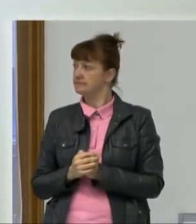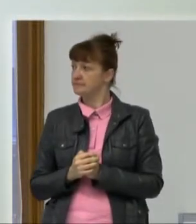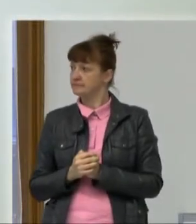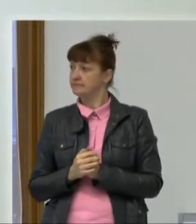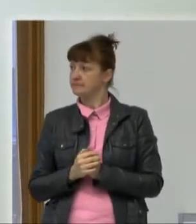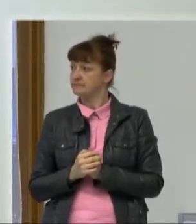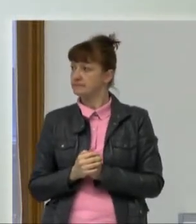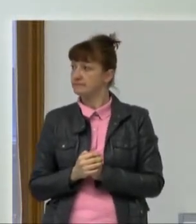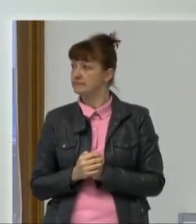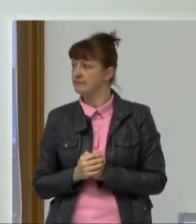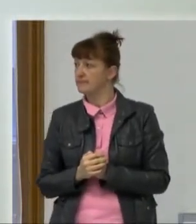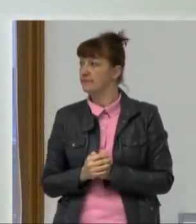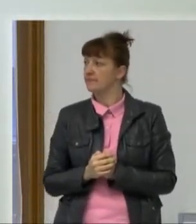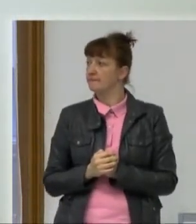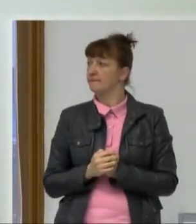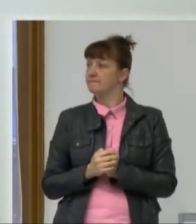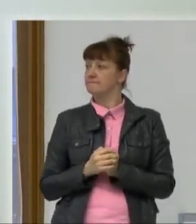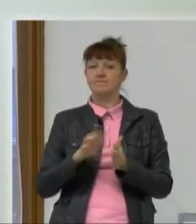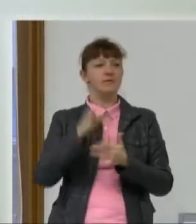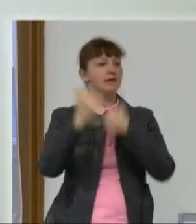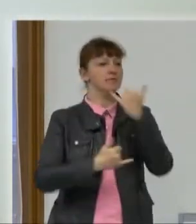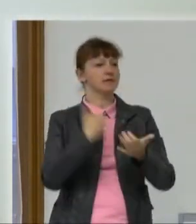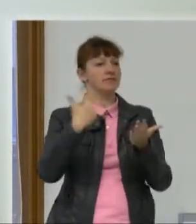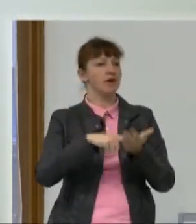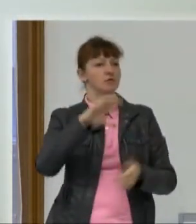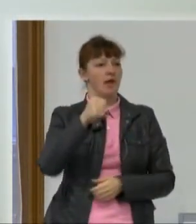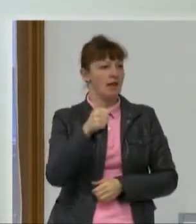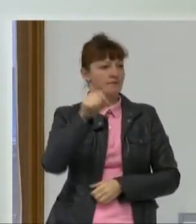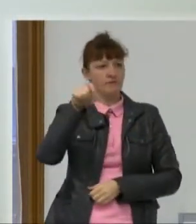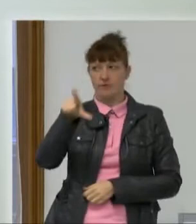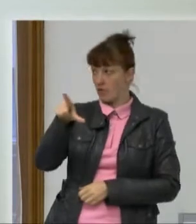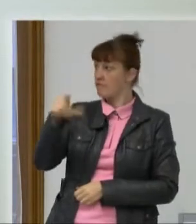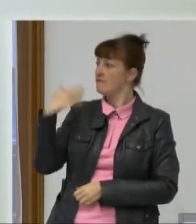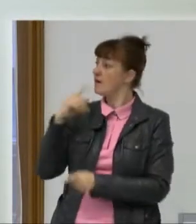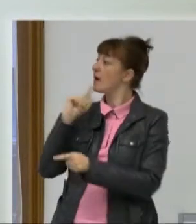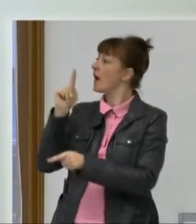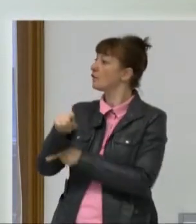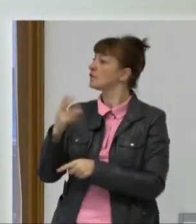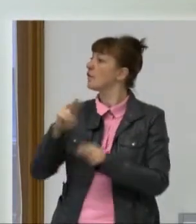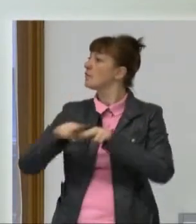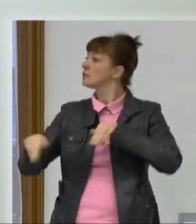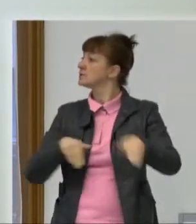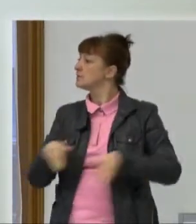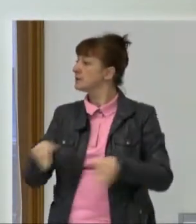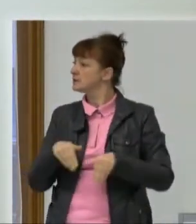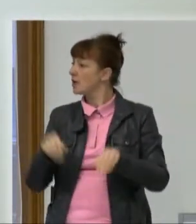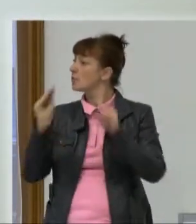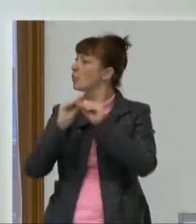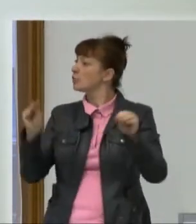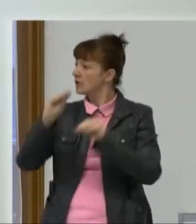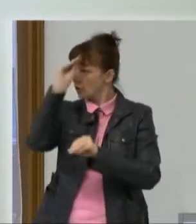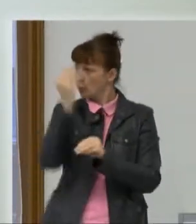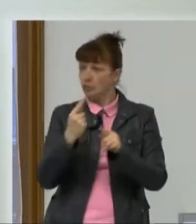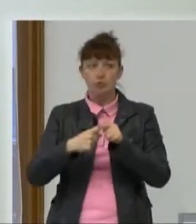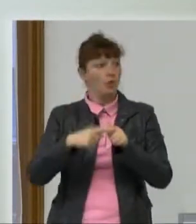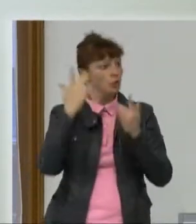Es hat im Jahr 2011 und 2012 einen Auftrag des Bundesministeriums für Unterricht, Kunst und Kultur